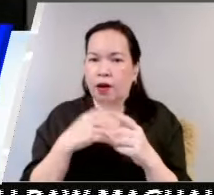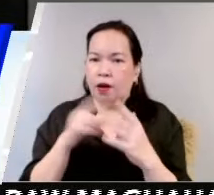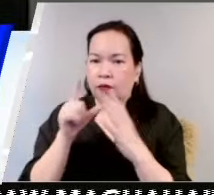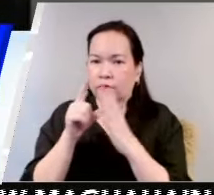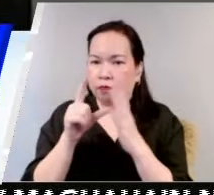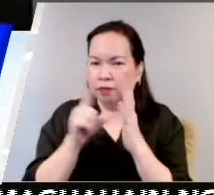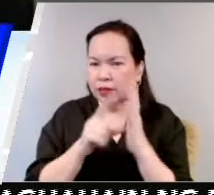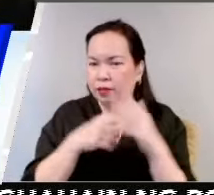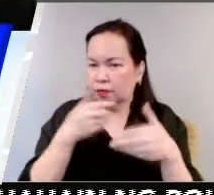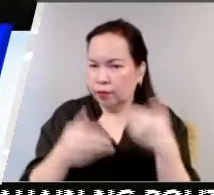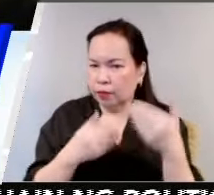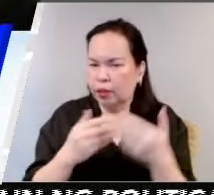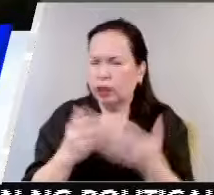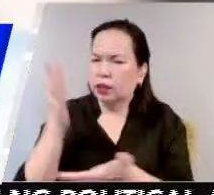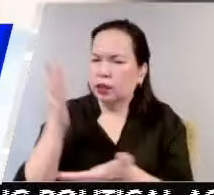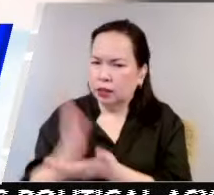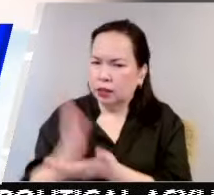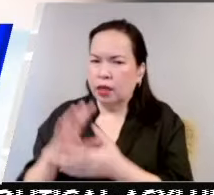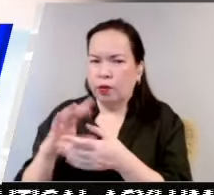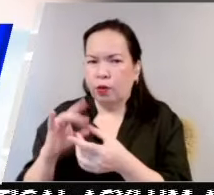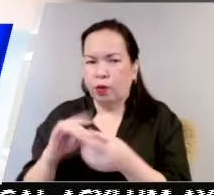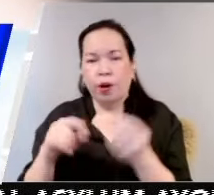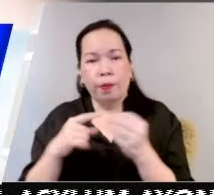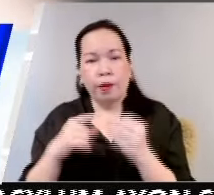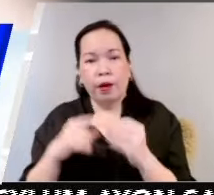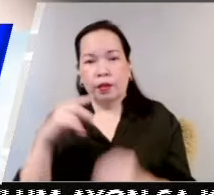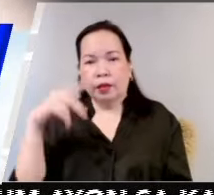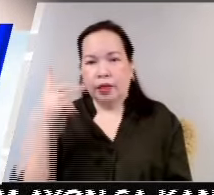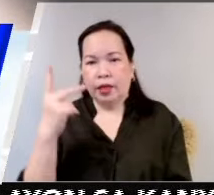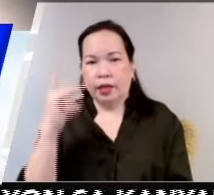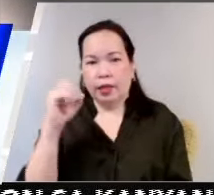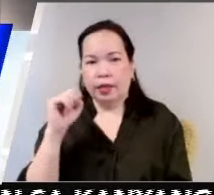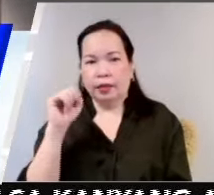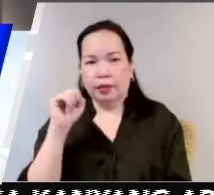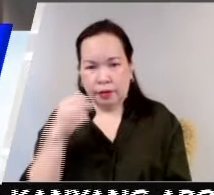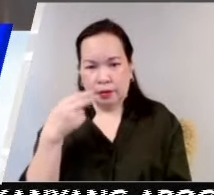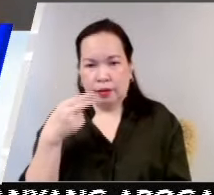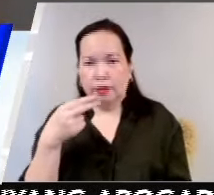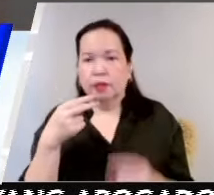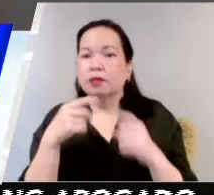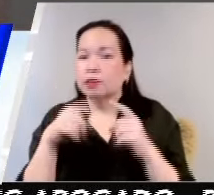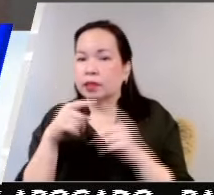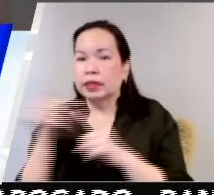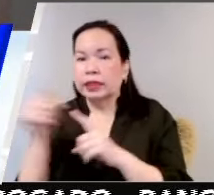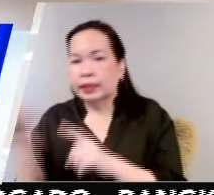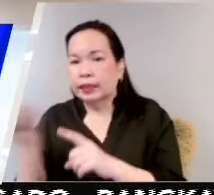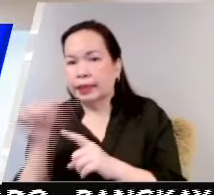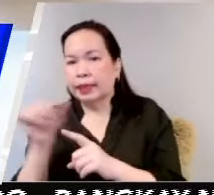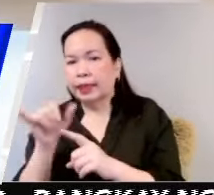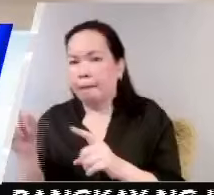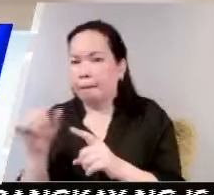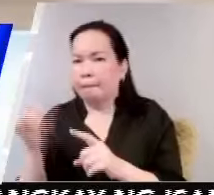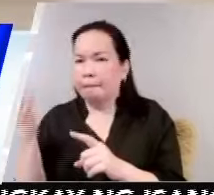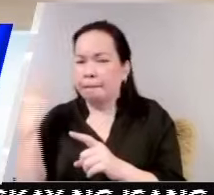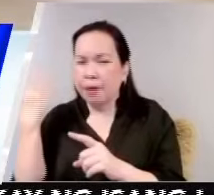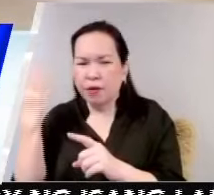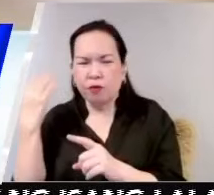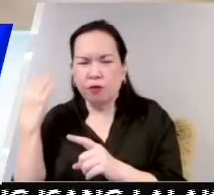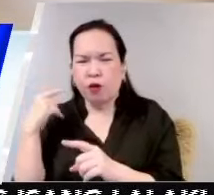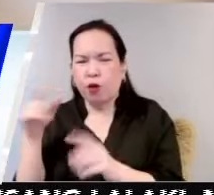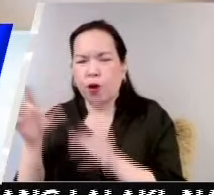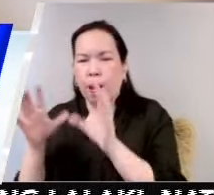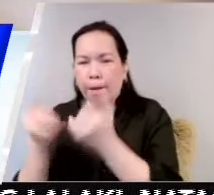mga malisyosong komento kay Soo-hyun. Si Se-ron ay nasa ilalim din ng management ng gold medalist noong mula